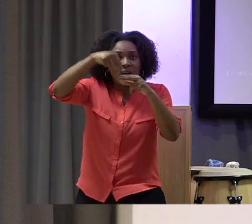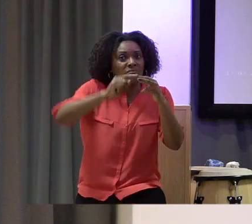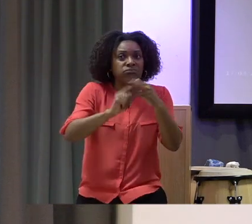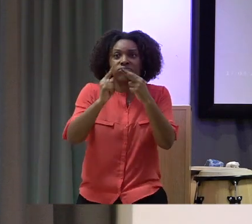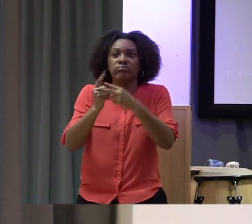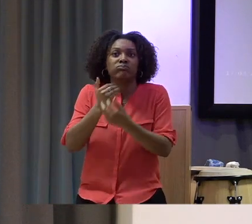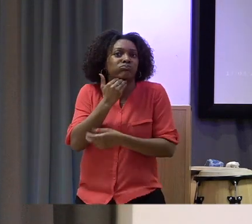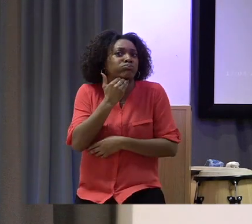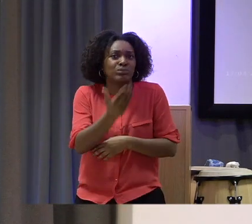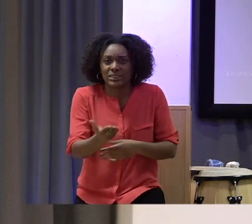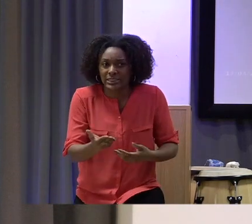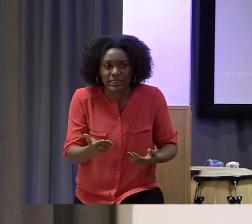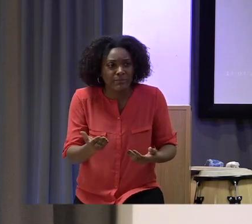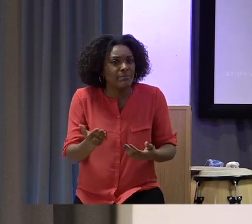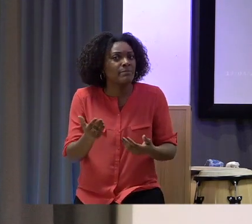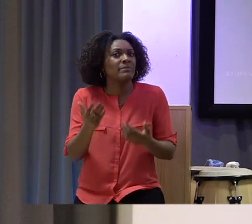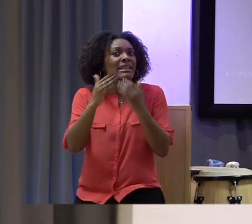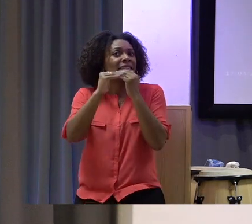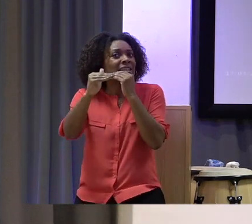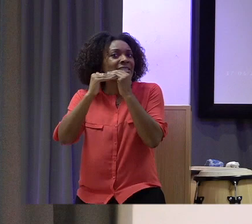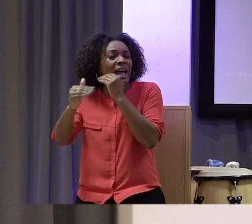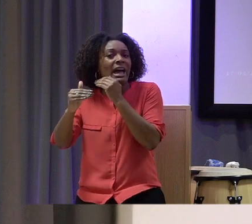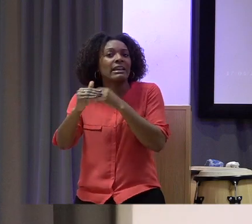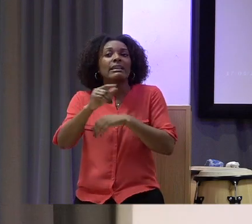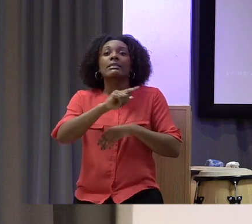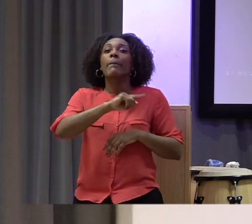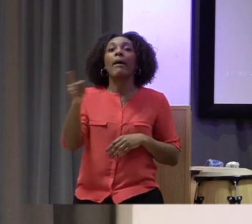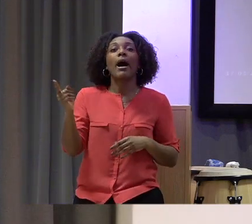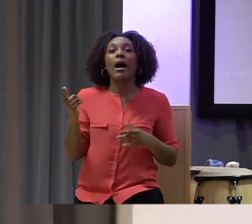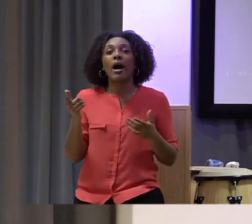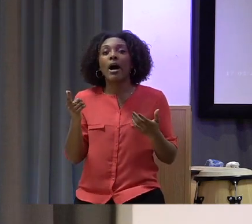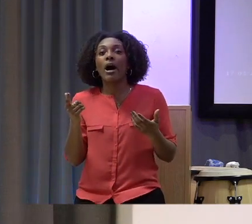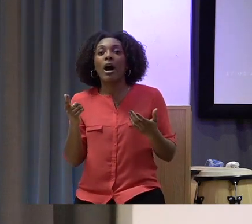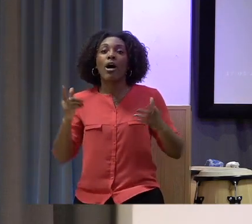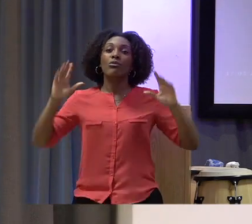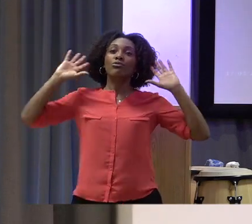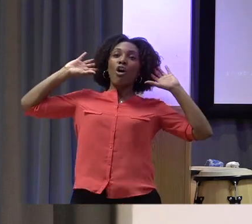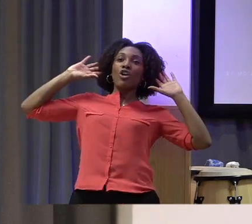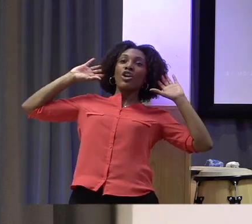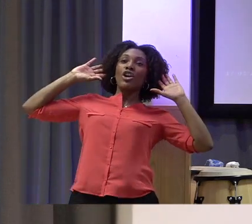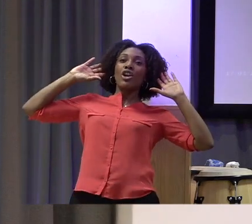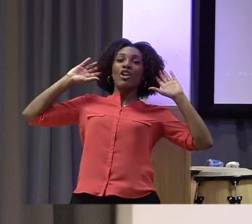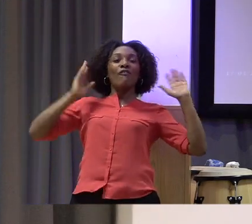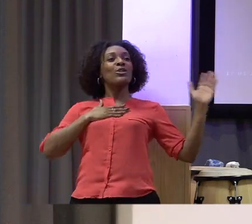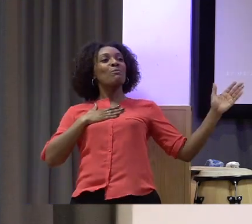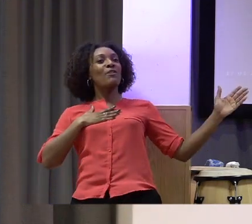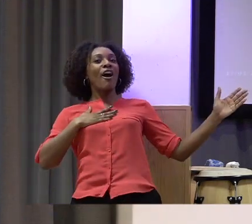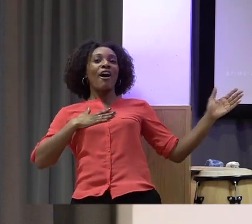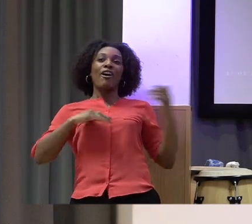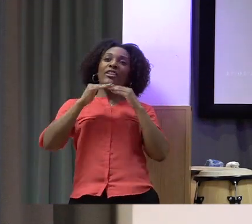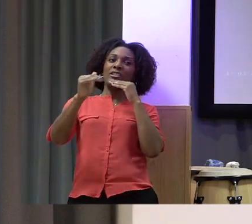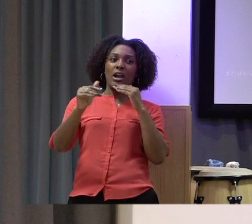difficiles. Le désert, ce n'est pas forcément l'endroit où on va pour cela couler douce, pour passer un bon moment.